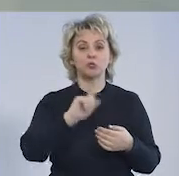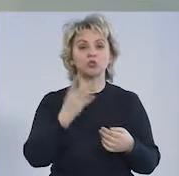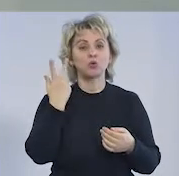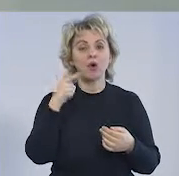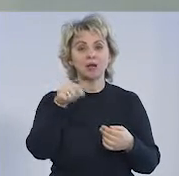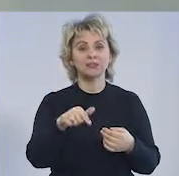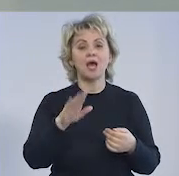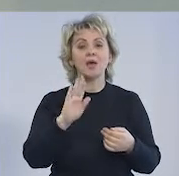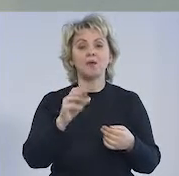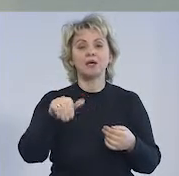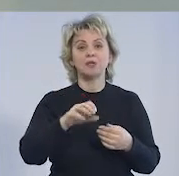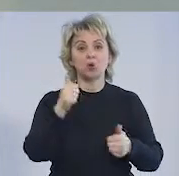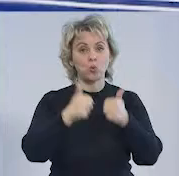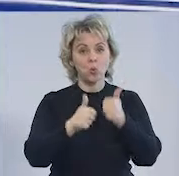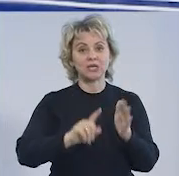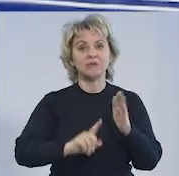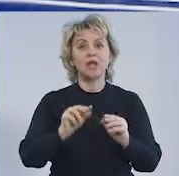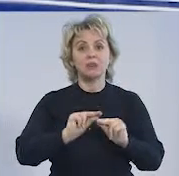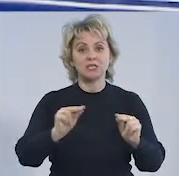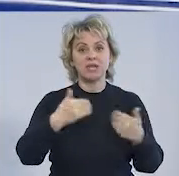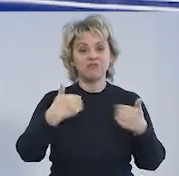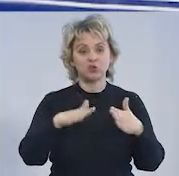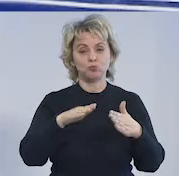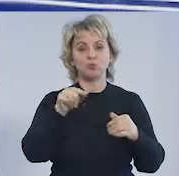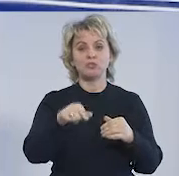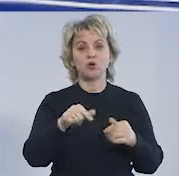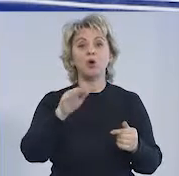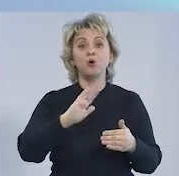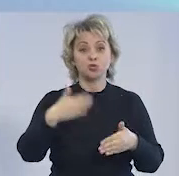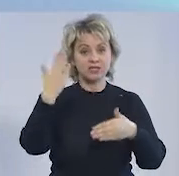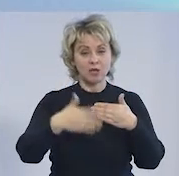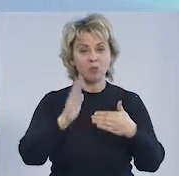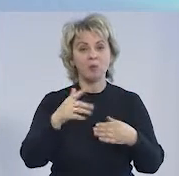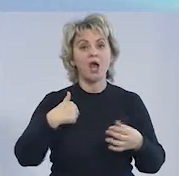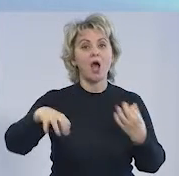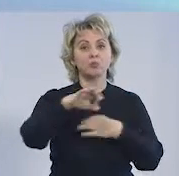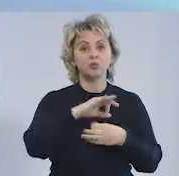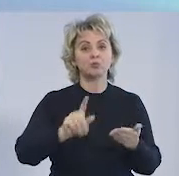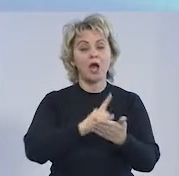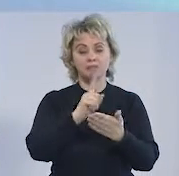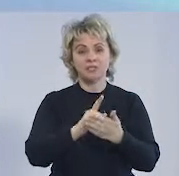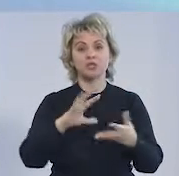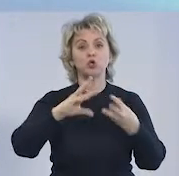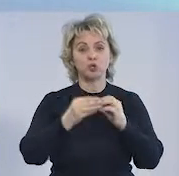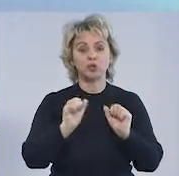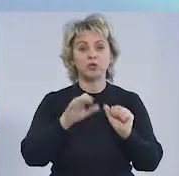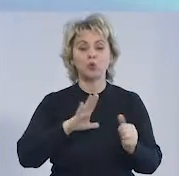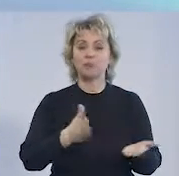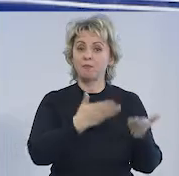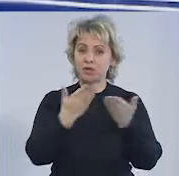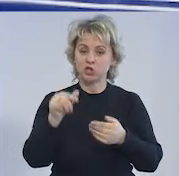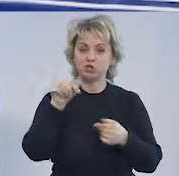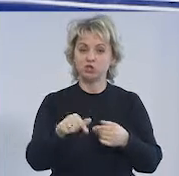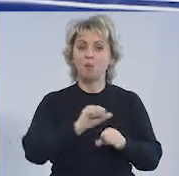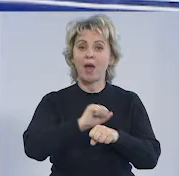что когда, по крайней мере, конкурс наставников и выпускников подойдет к своему завершению, мы обсудим его обязательно. Итоги, возможно, даже пригласим